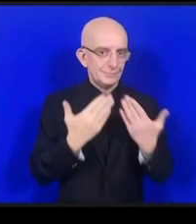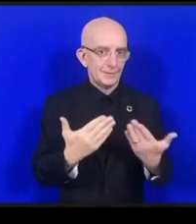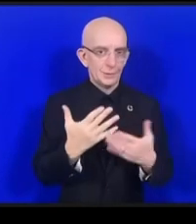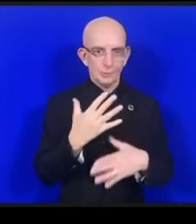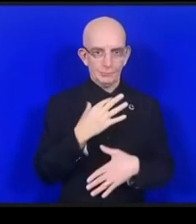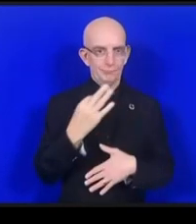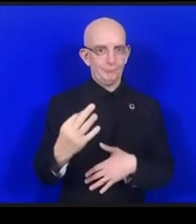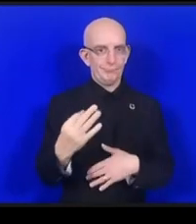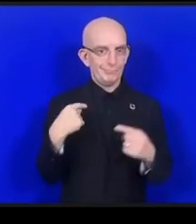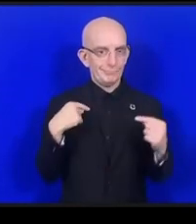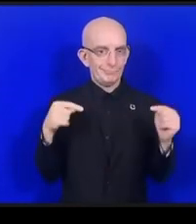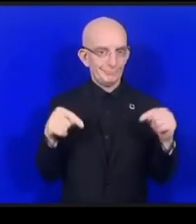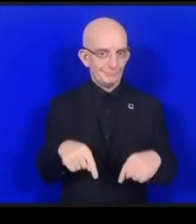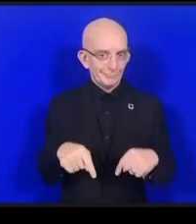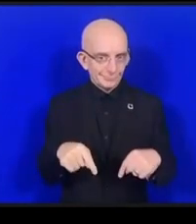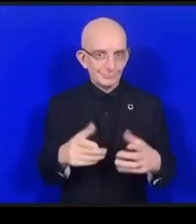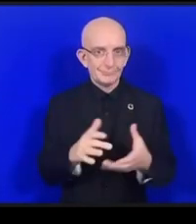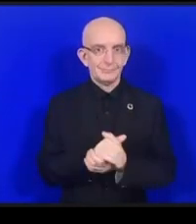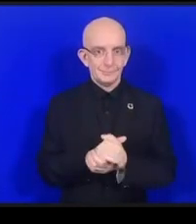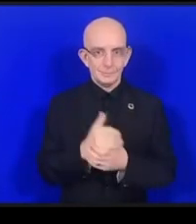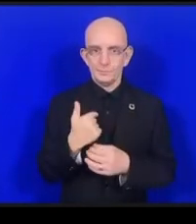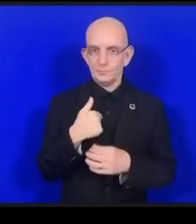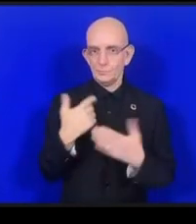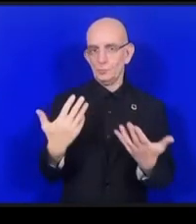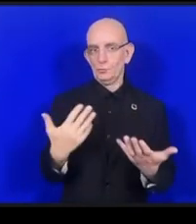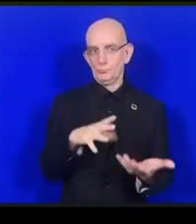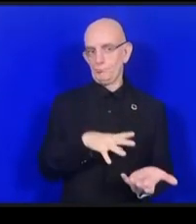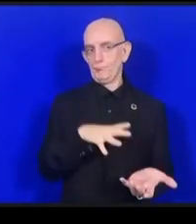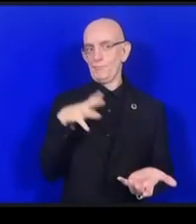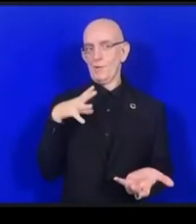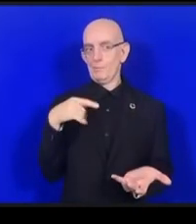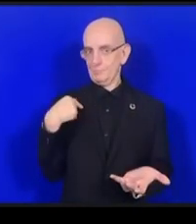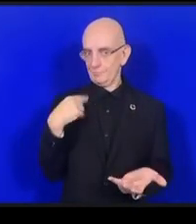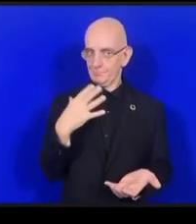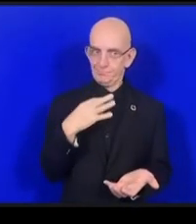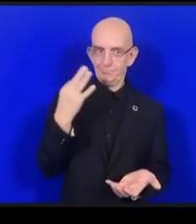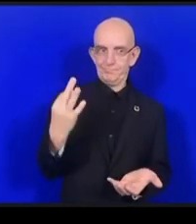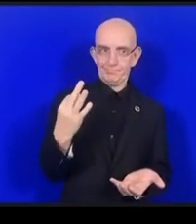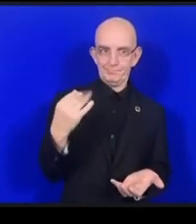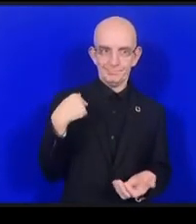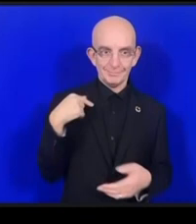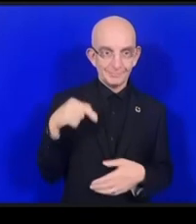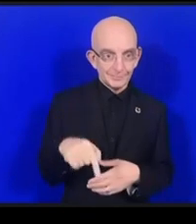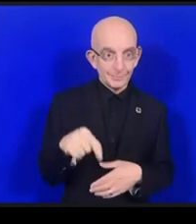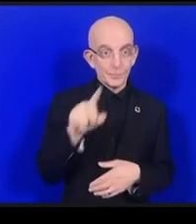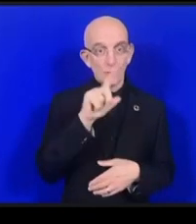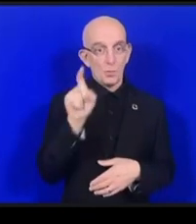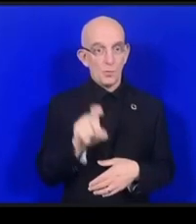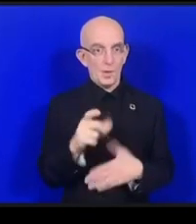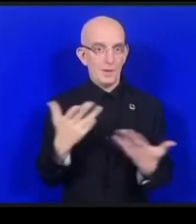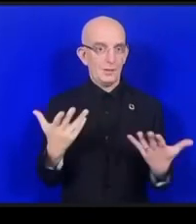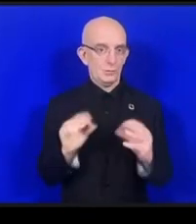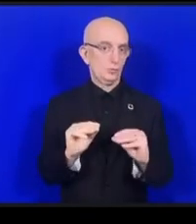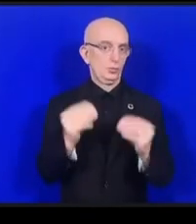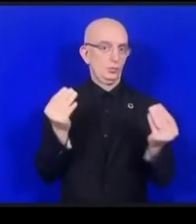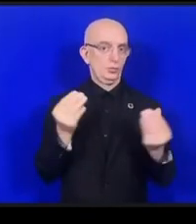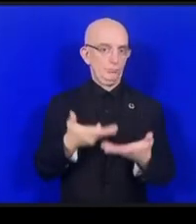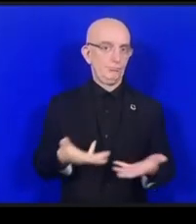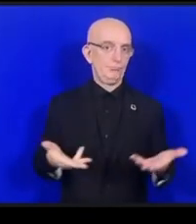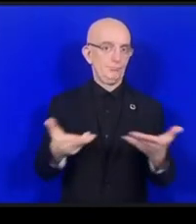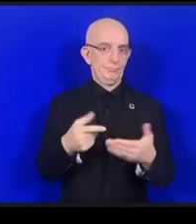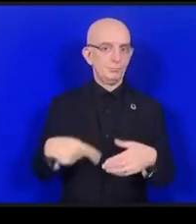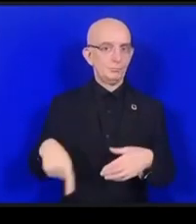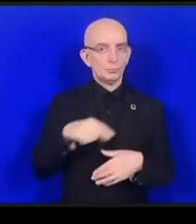сегодня я горжусь тем что я сегодня здесь Потому что как представитель можи